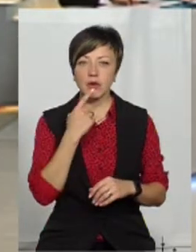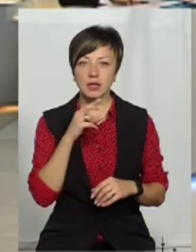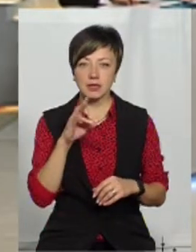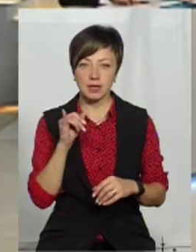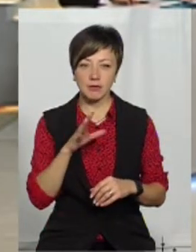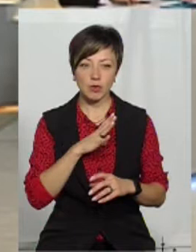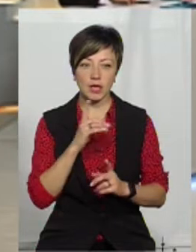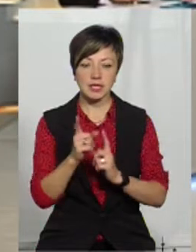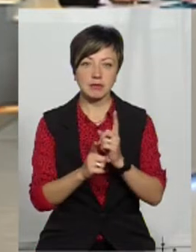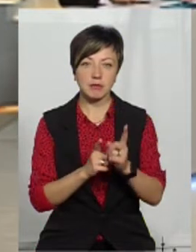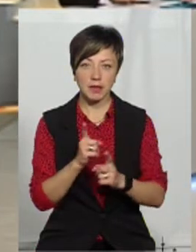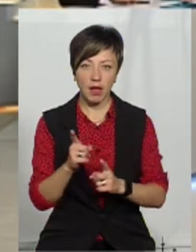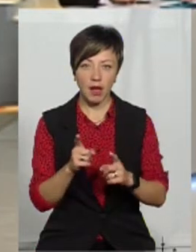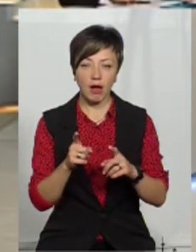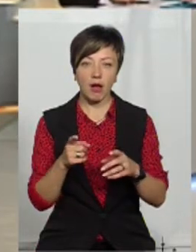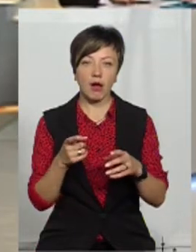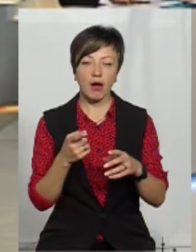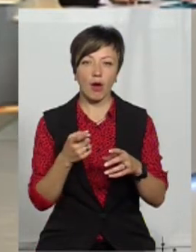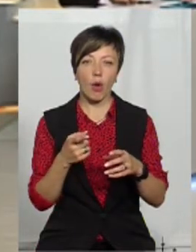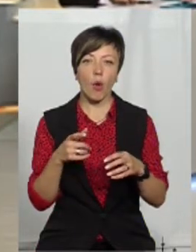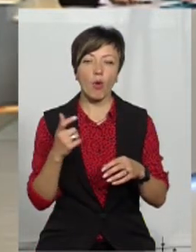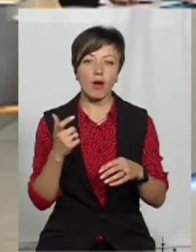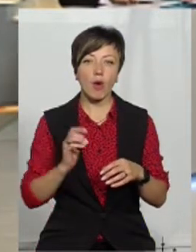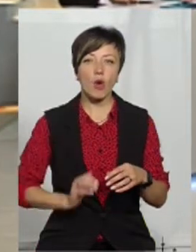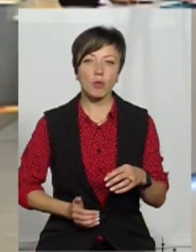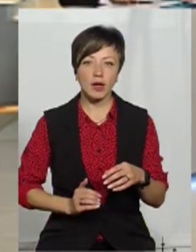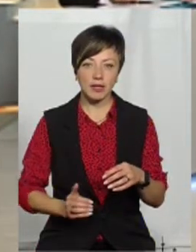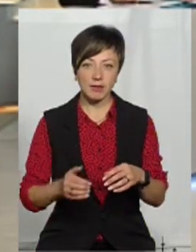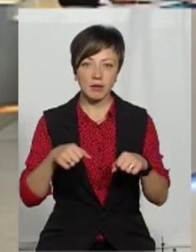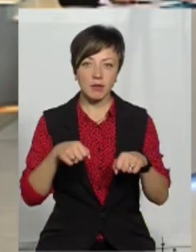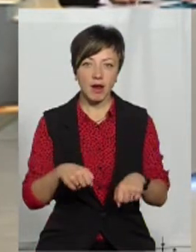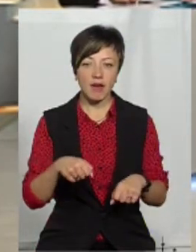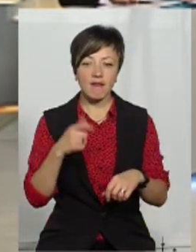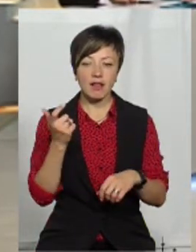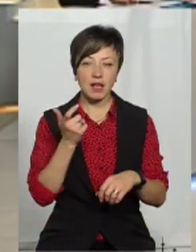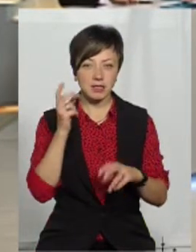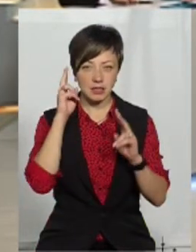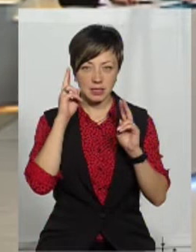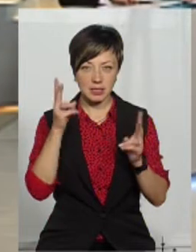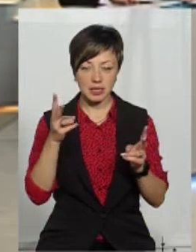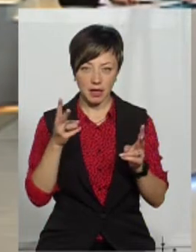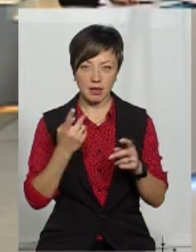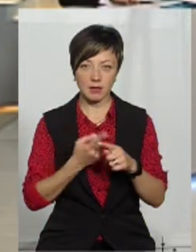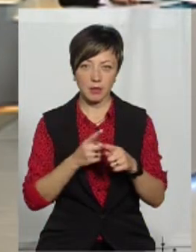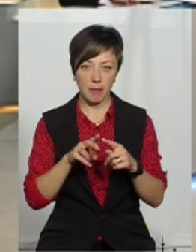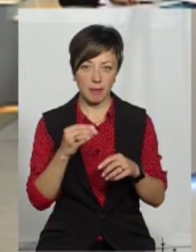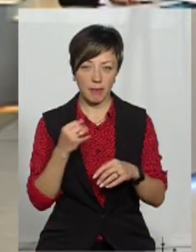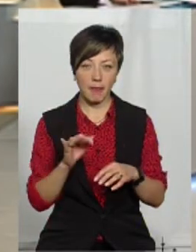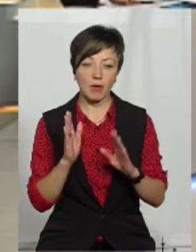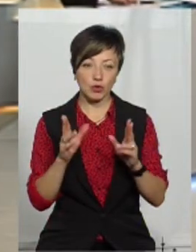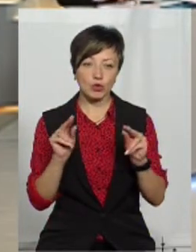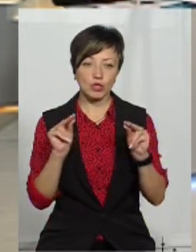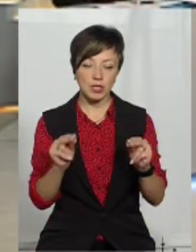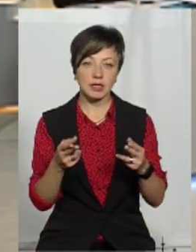була зміна корпоративних правил, про що не знали власники земельних паїв, так? Так. Так, ви правильно говорите, і тому буду чесним.